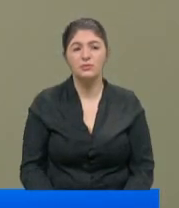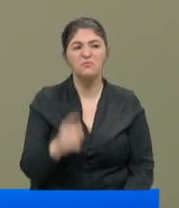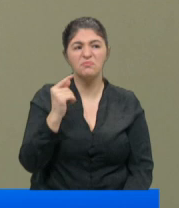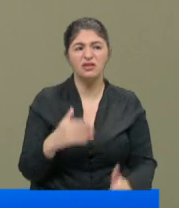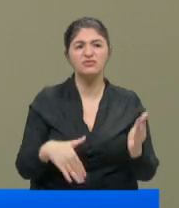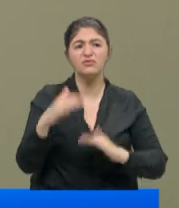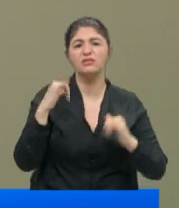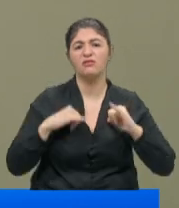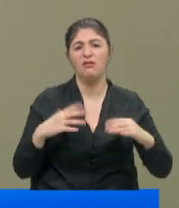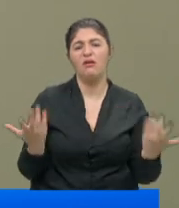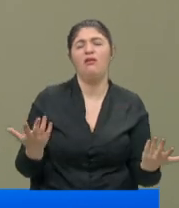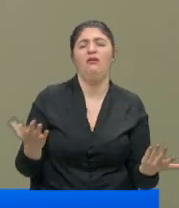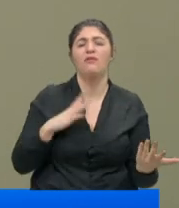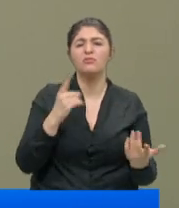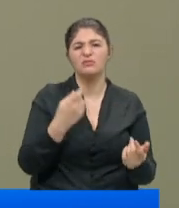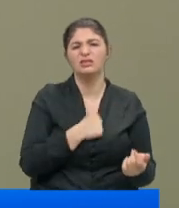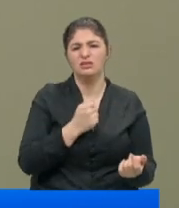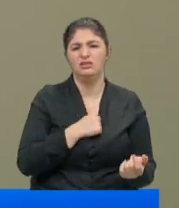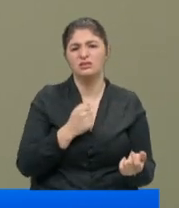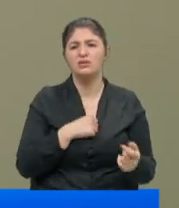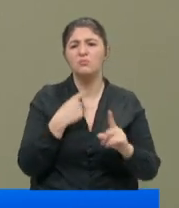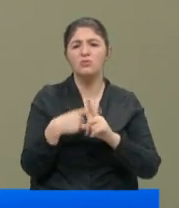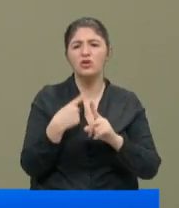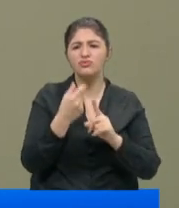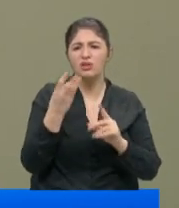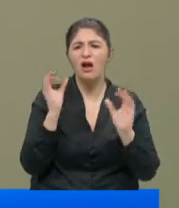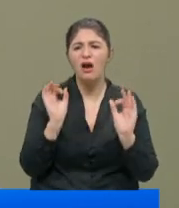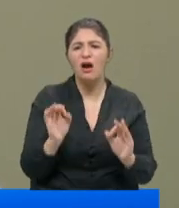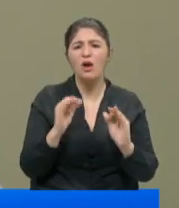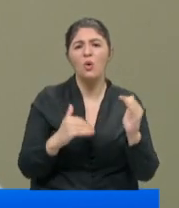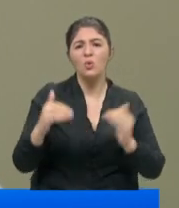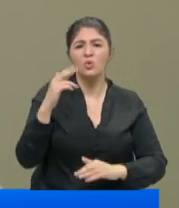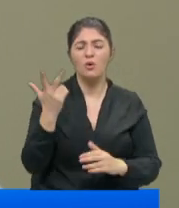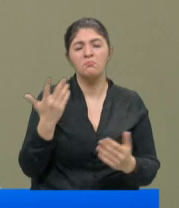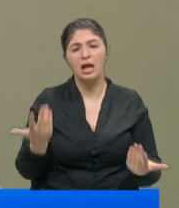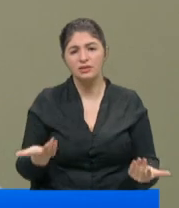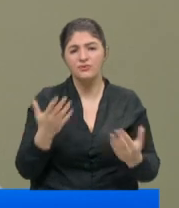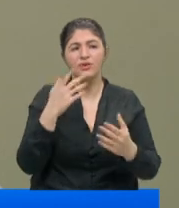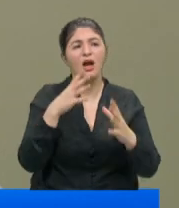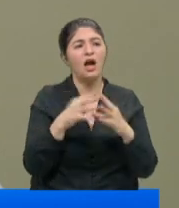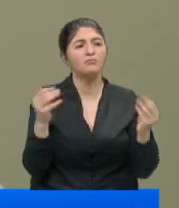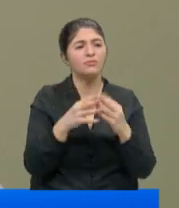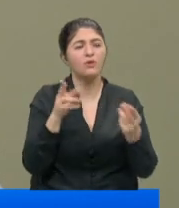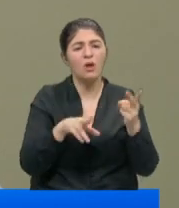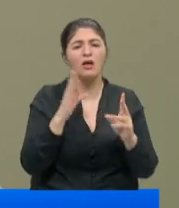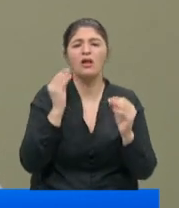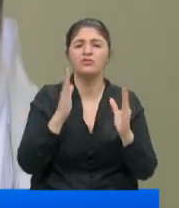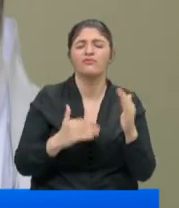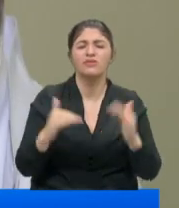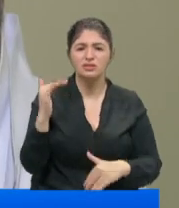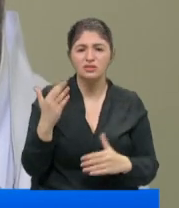Biraz fazla rehavet var. Bu can sıkıcı bir durum. Vaka sayıları hala yüksek maalesef. Kayıplarımız hala çok